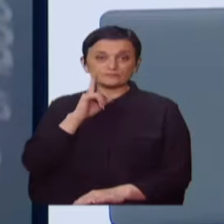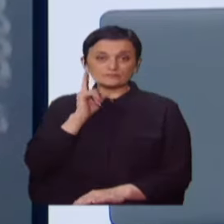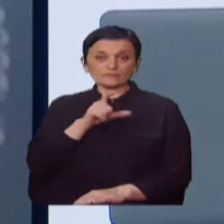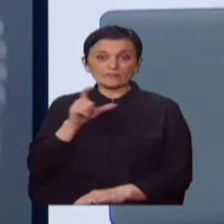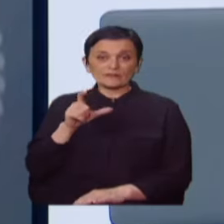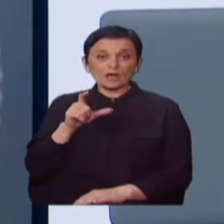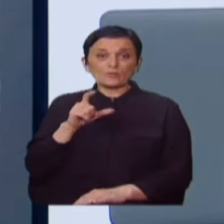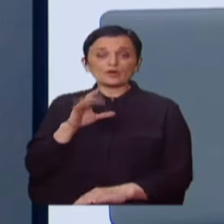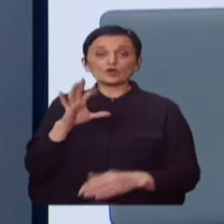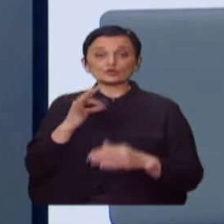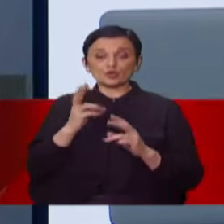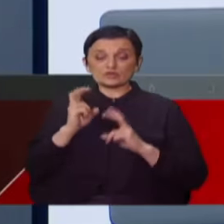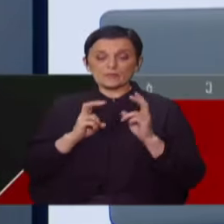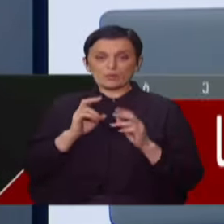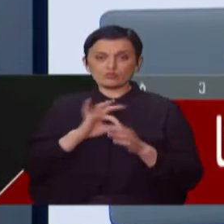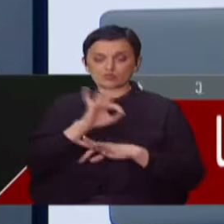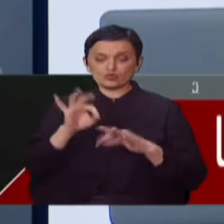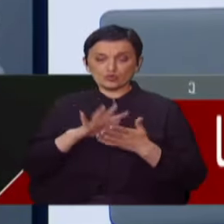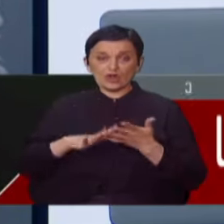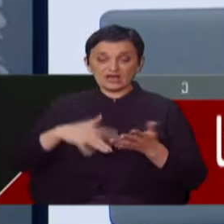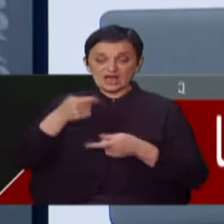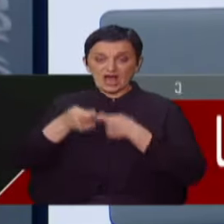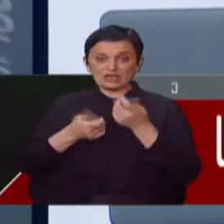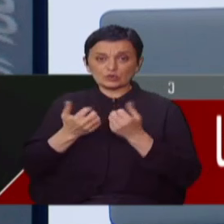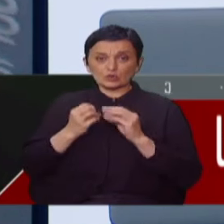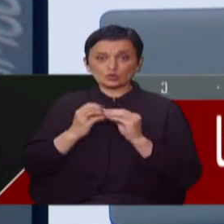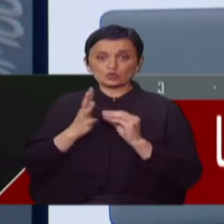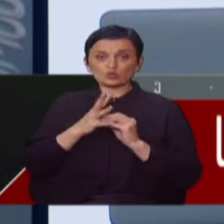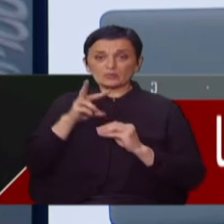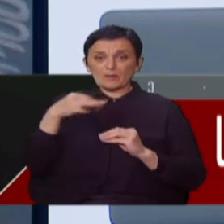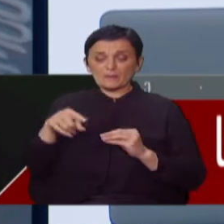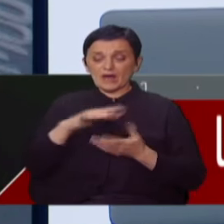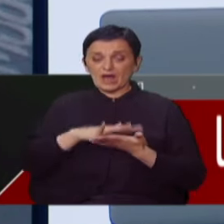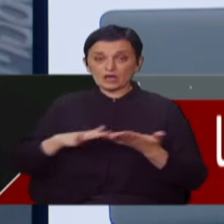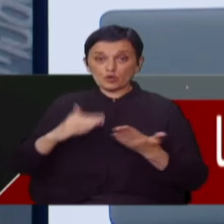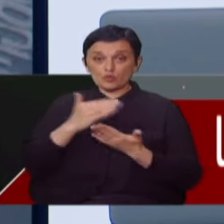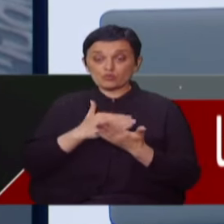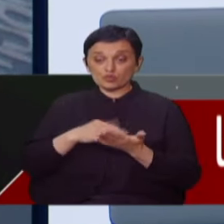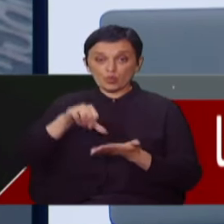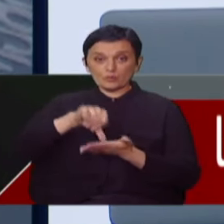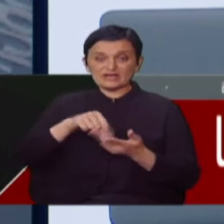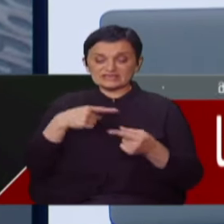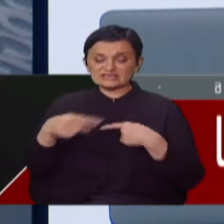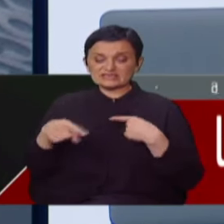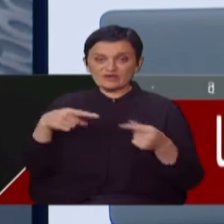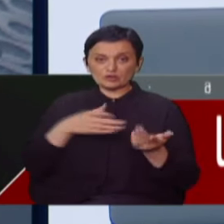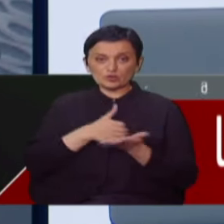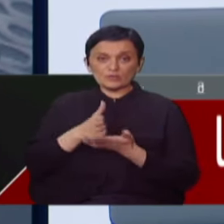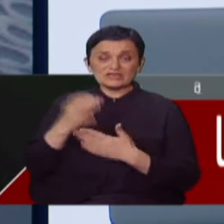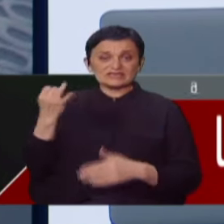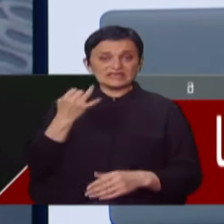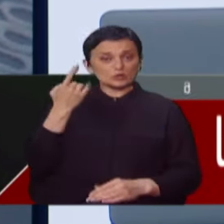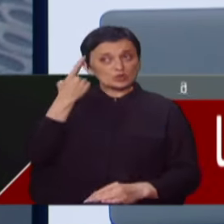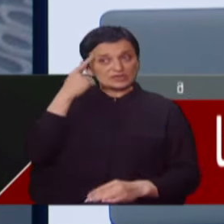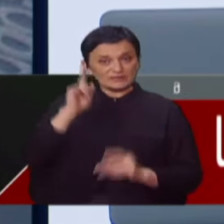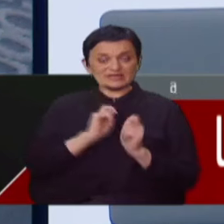ახალგაზრდებისთვის სოციალური მეწარმეობის პროექტი გრძელდება. განაცხადების მიღება 15 მაისამდე გაგრძელდება. პროგრამის მონაწილეებს სხვადასხვა მიმართულებით საინტერესო